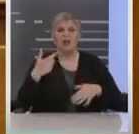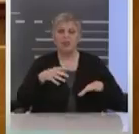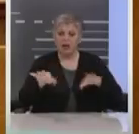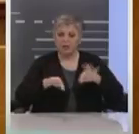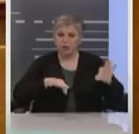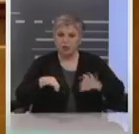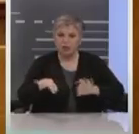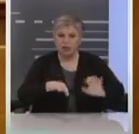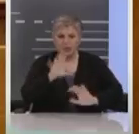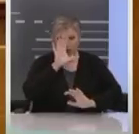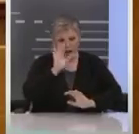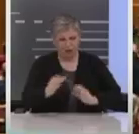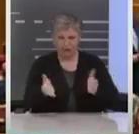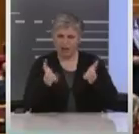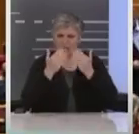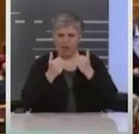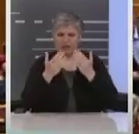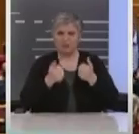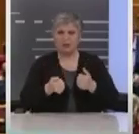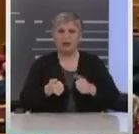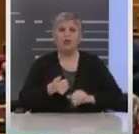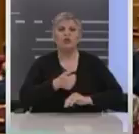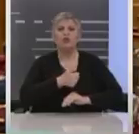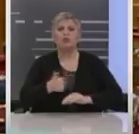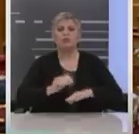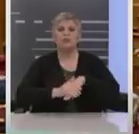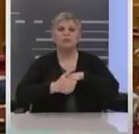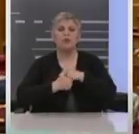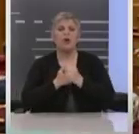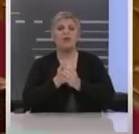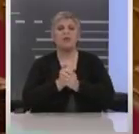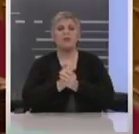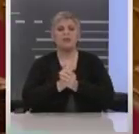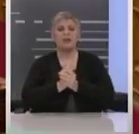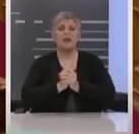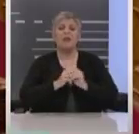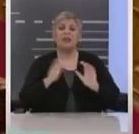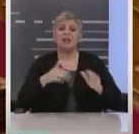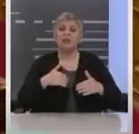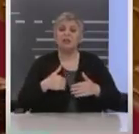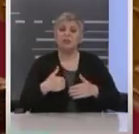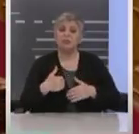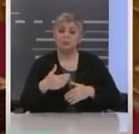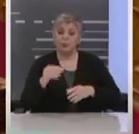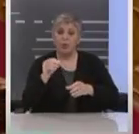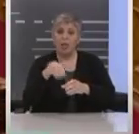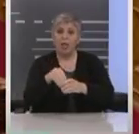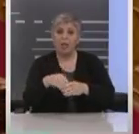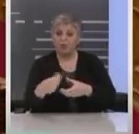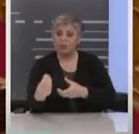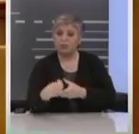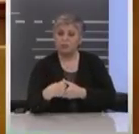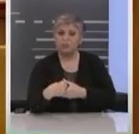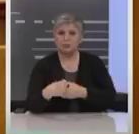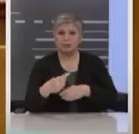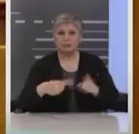σχεδιασμού και με μόνη έγνοια τη διατήρηση της εκλογικής πελατείας και